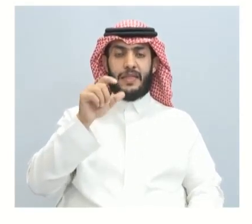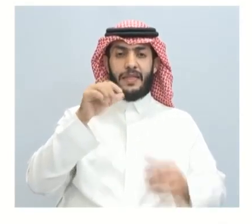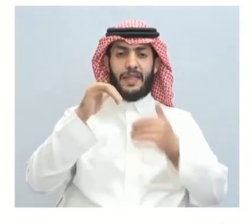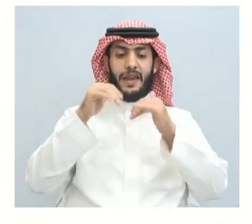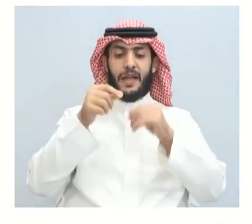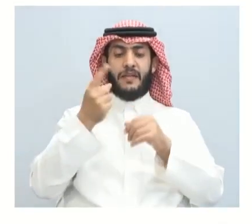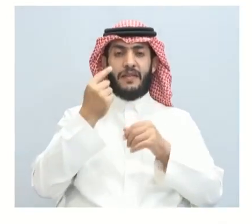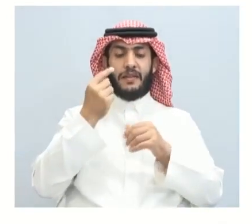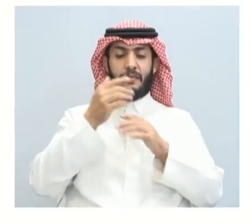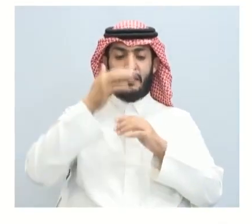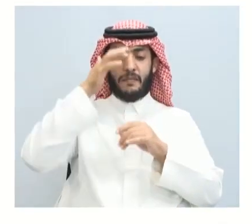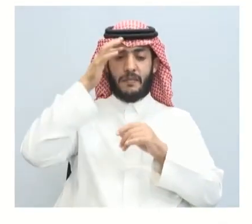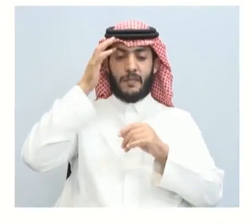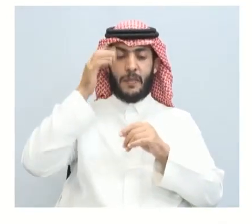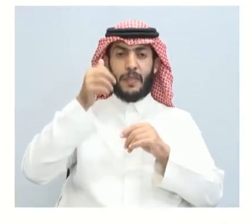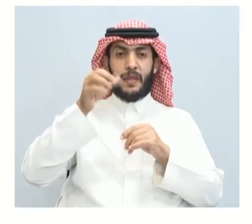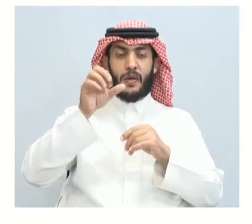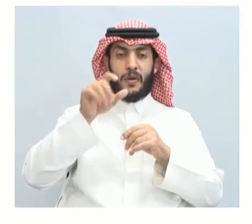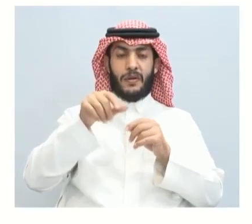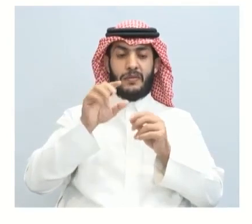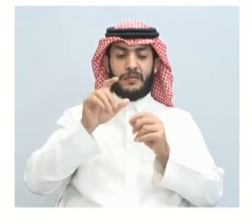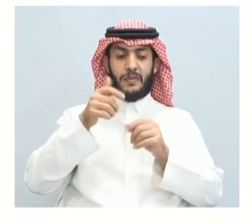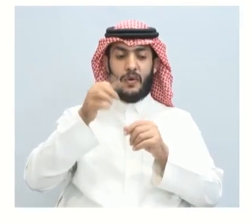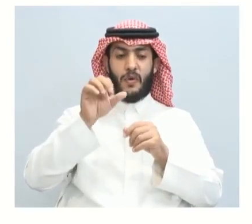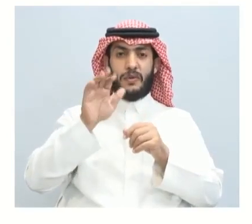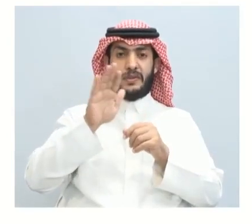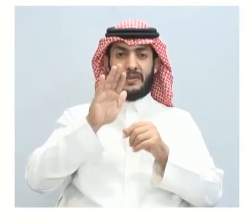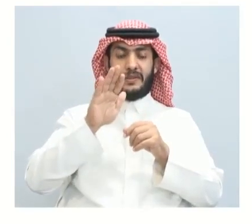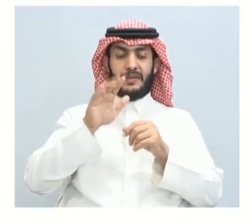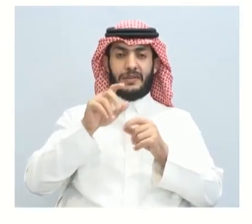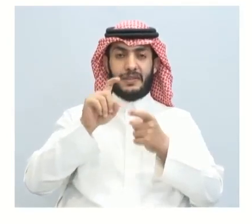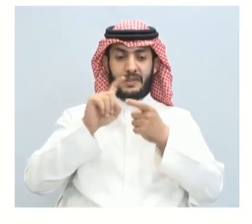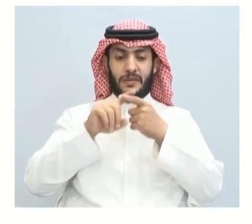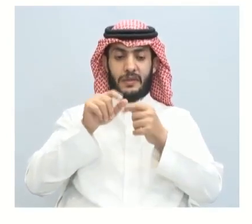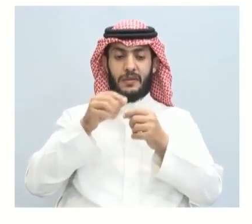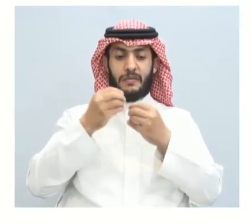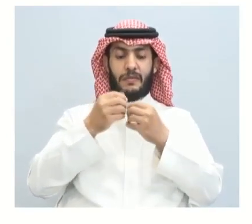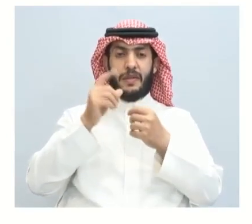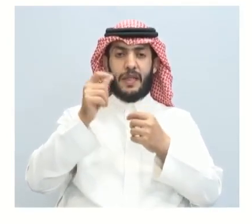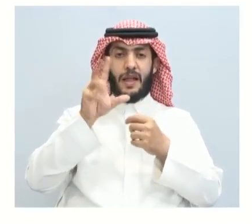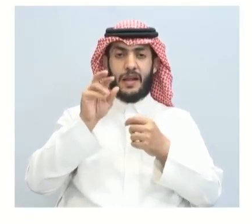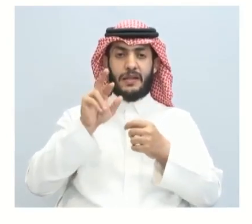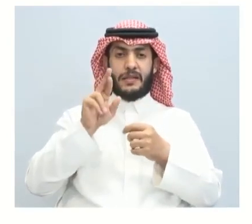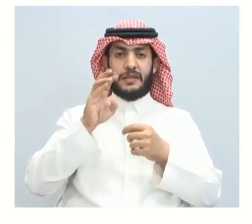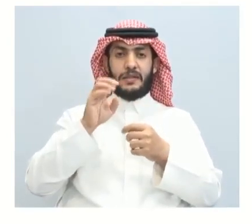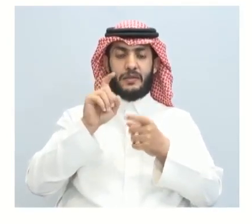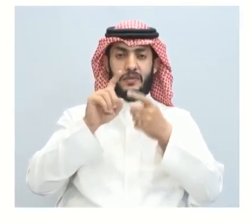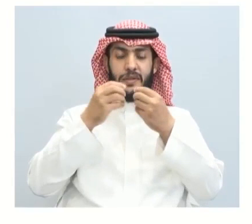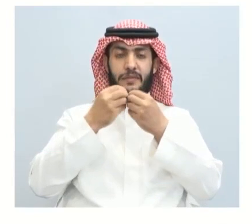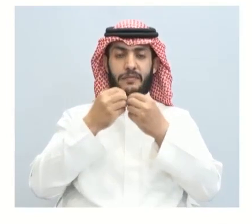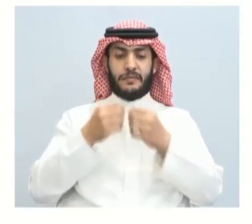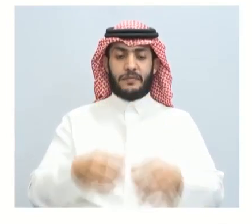فرديه واذا كانت كل الاسس زوجيه طبعا العدد الثابت هذا يعتبر داله زوجيه هذا يعتبر داله